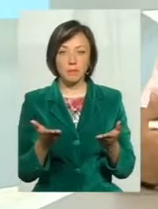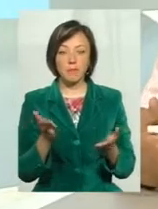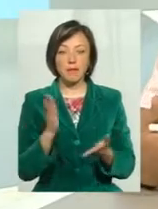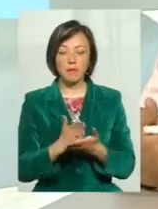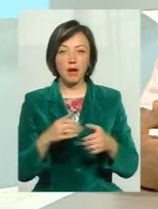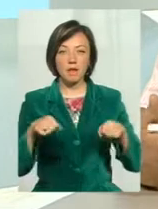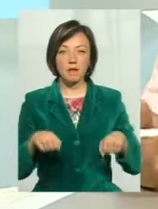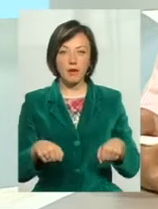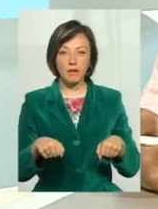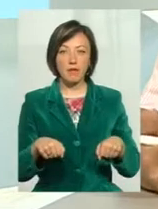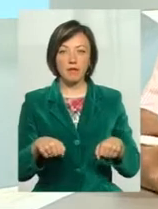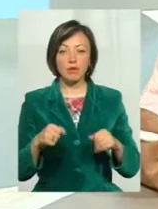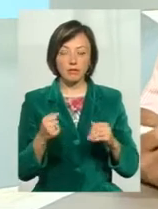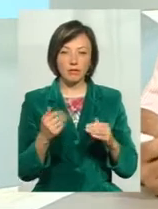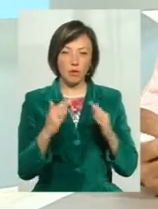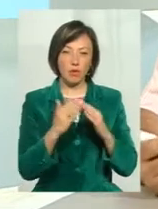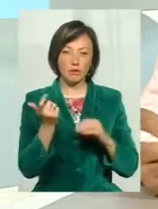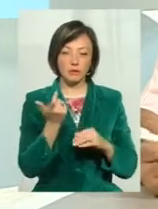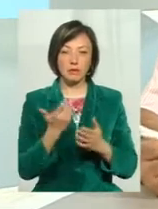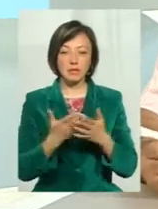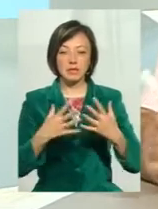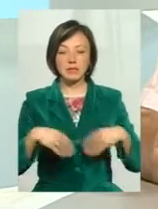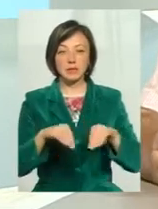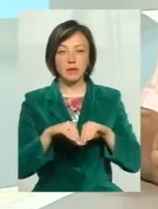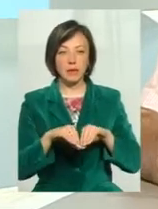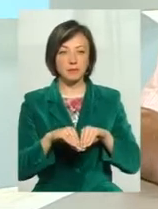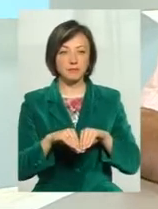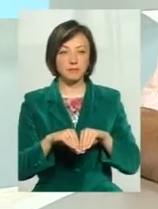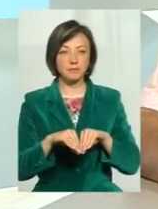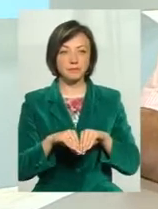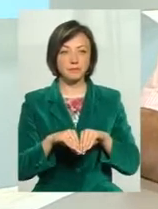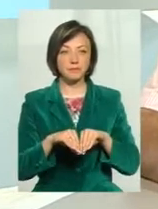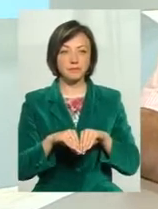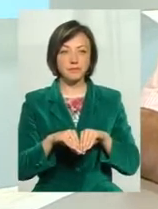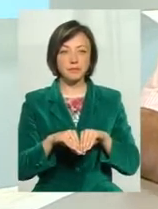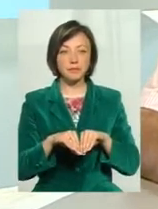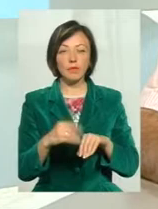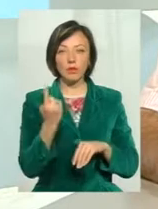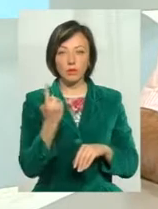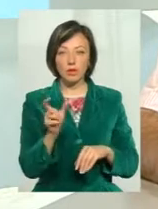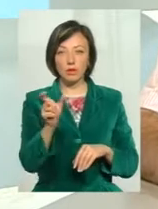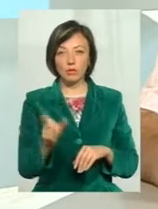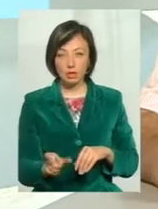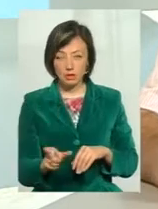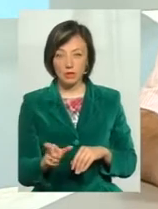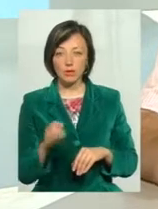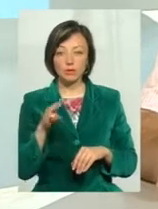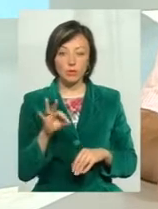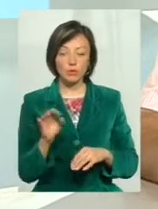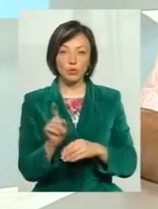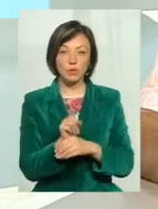право на субсидію домогосподарства. Тобто, якщо це сім'я, візьмемо такий приклад, складається з однієї особи, то